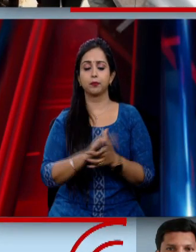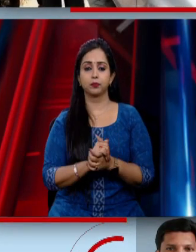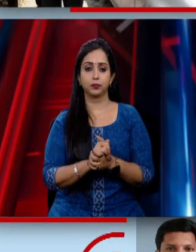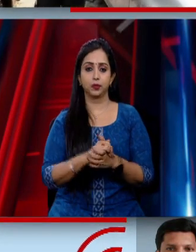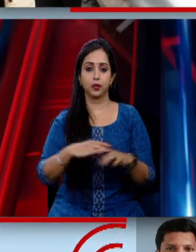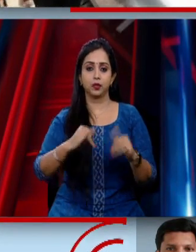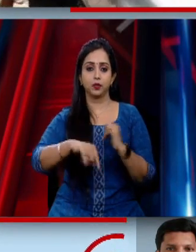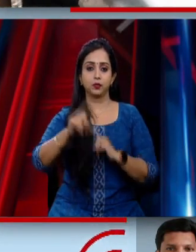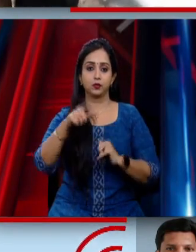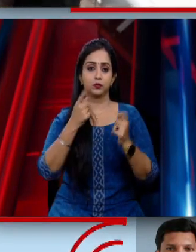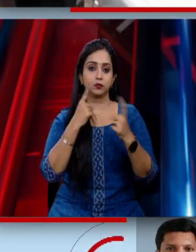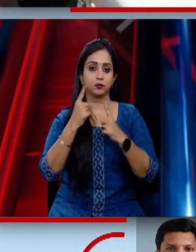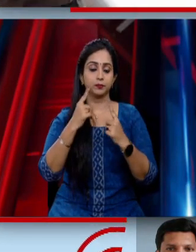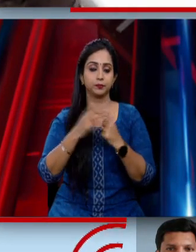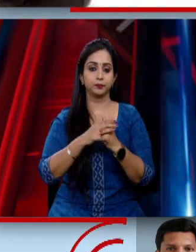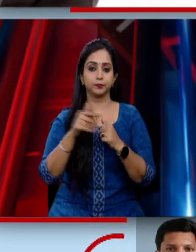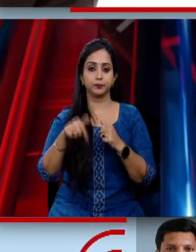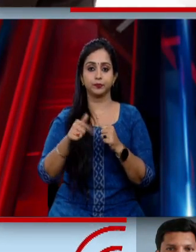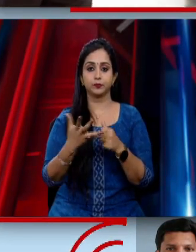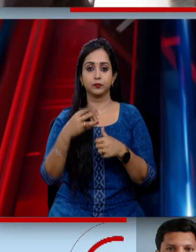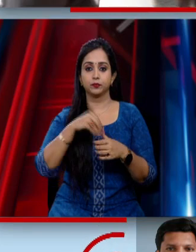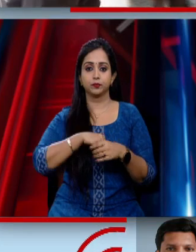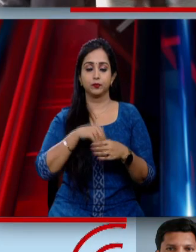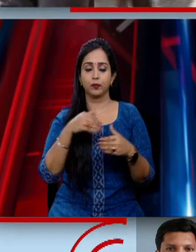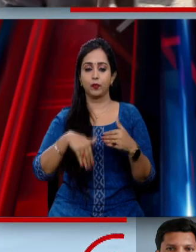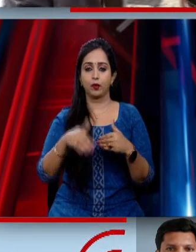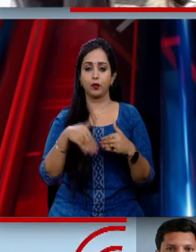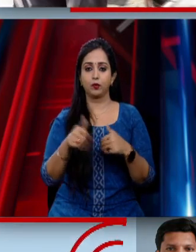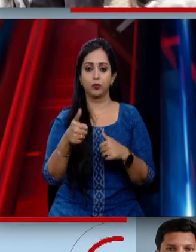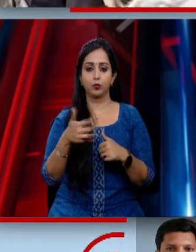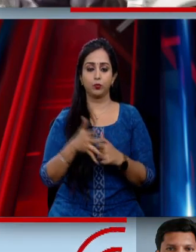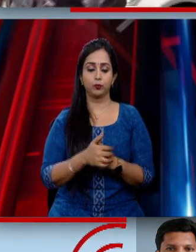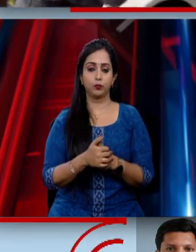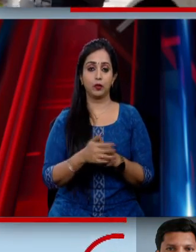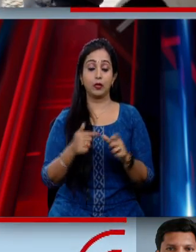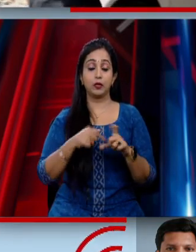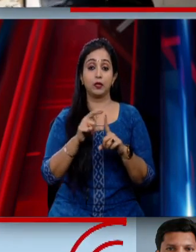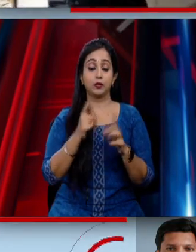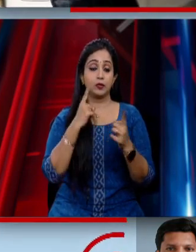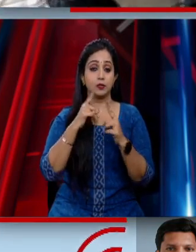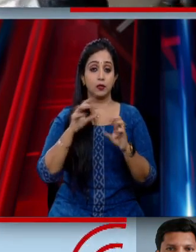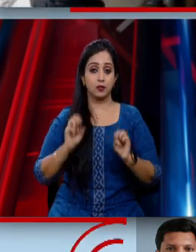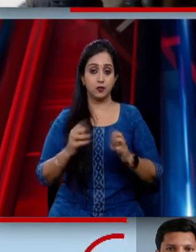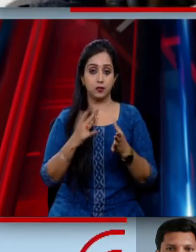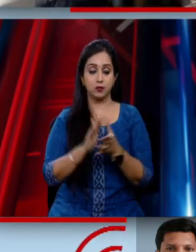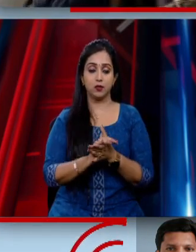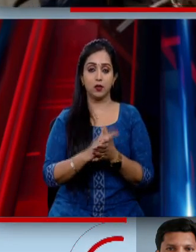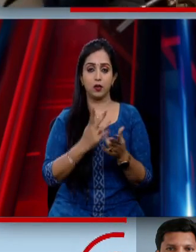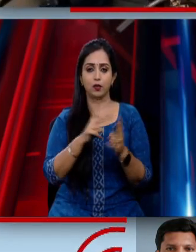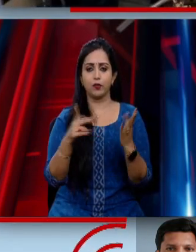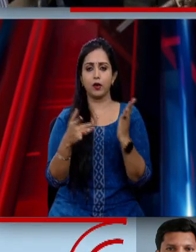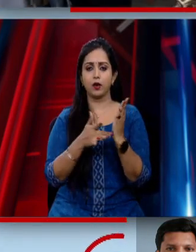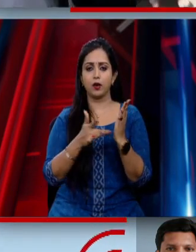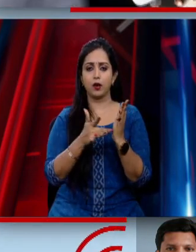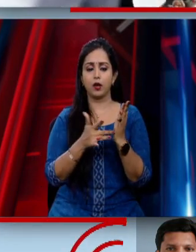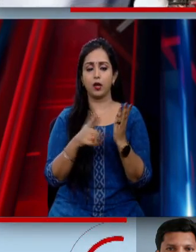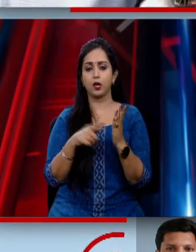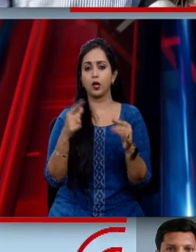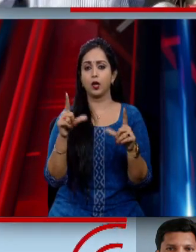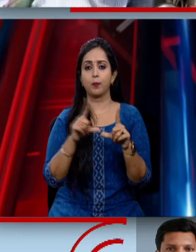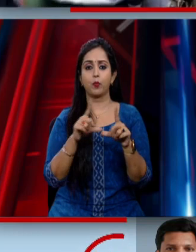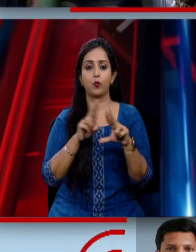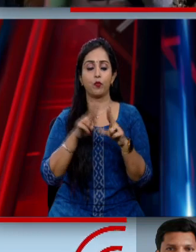ശിവശങ്കർ അന്വേഷണവുമായി കാര്യമായി ഇപ്പോഴും സഹകരിക്കുന്നില്ല. മാത്രമല്ല, ഇ ഡിയുടെ അന്വേഷണം തുടരുകയാണ്. പല ഡിജിറ്റൽ തെളിവുകൾ അടക്കം ശേഖരിച്ചിട്ടുണ്ട്. ഇവയെല്ലാം